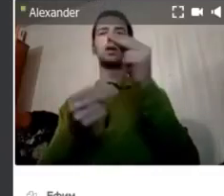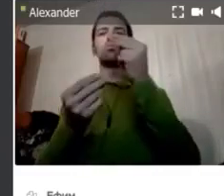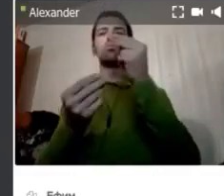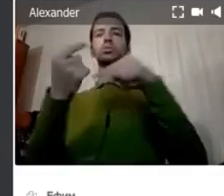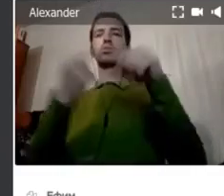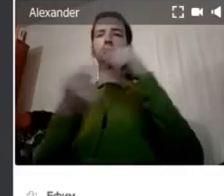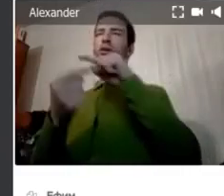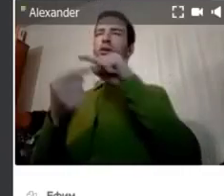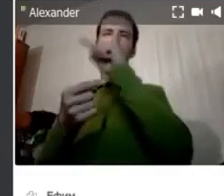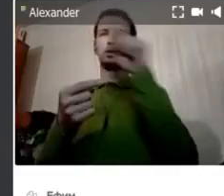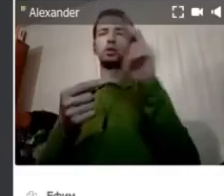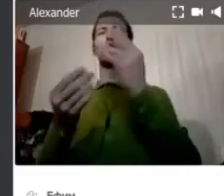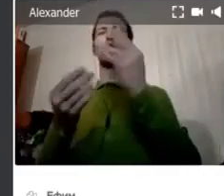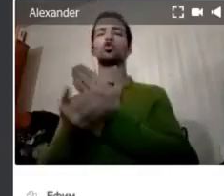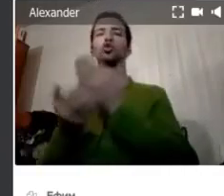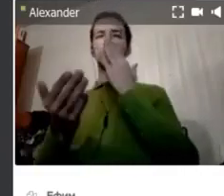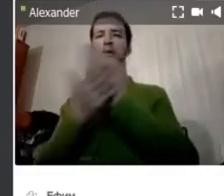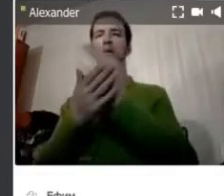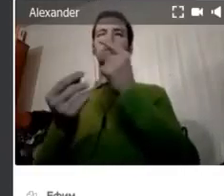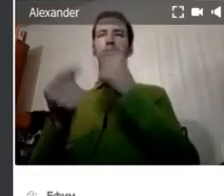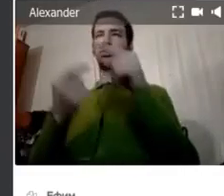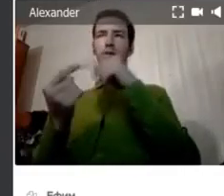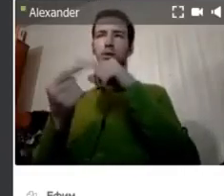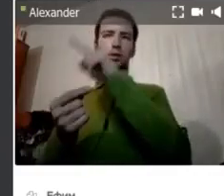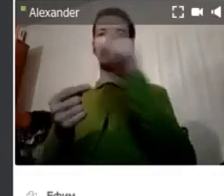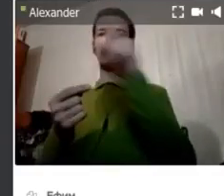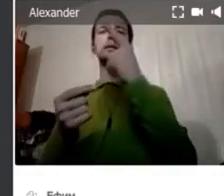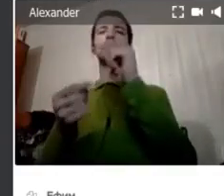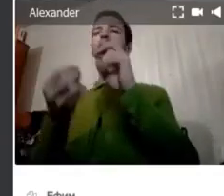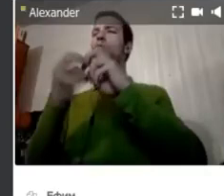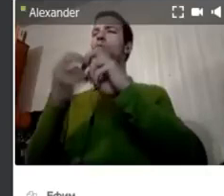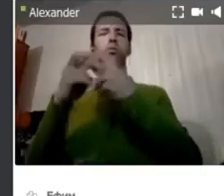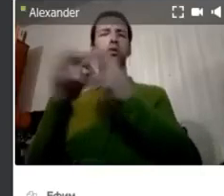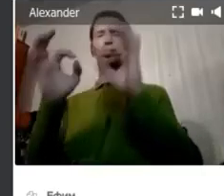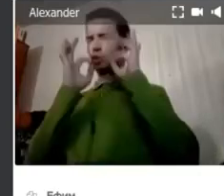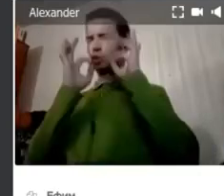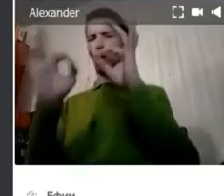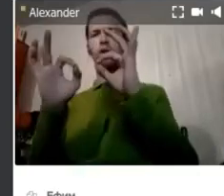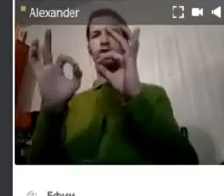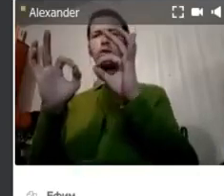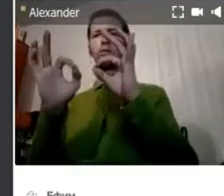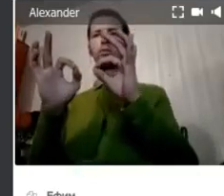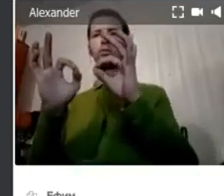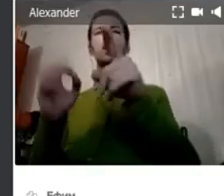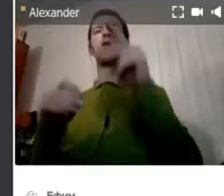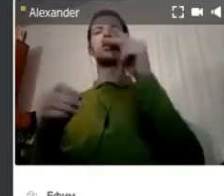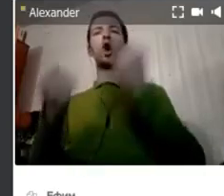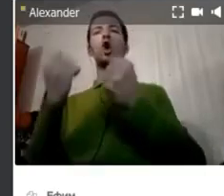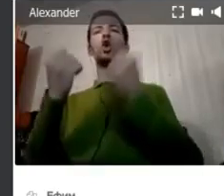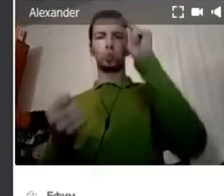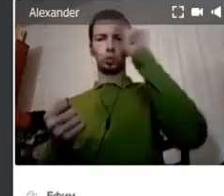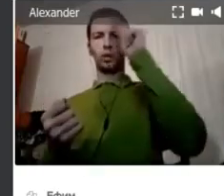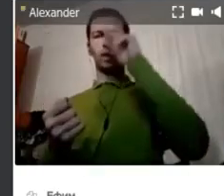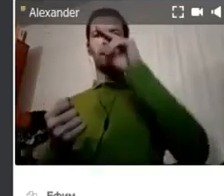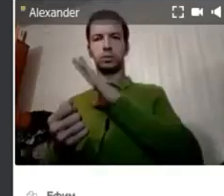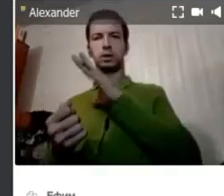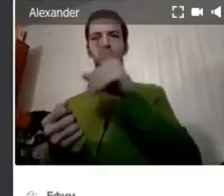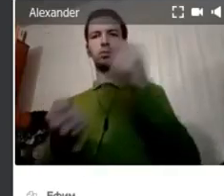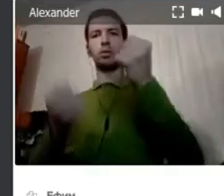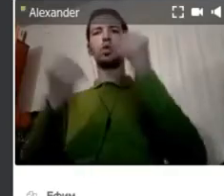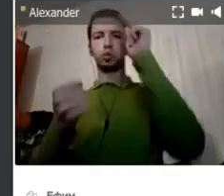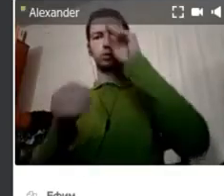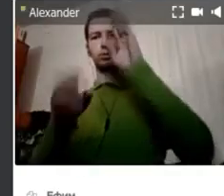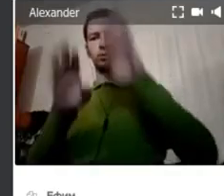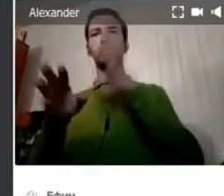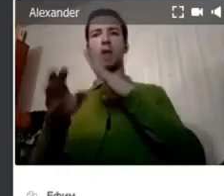получить практику, то есть это нормальный процесс. Вы идете заниматься в спортзал, вы за неделю сможете обрести